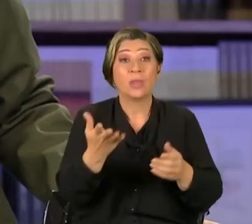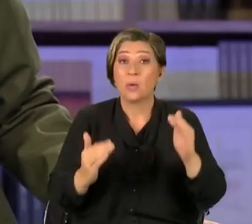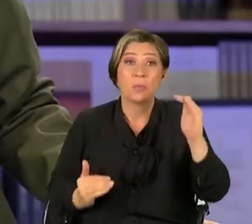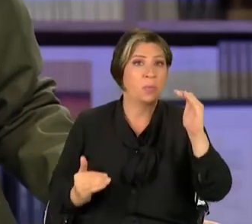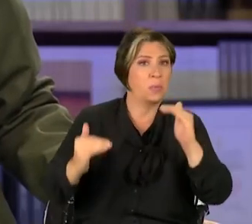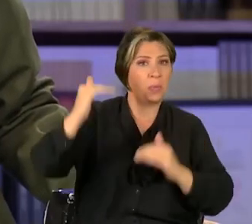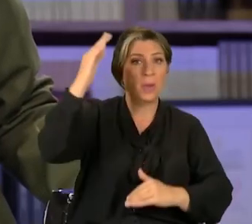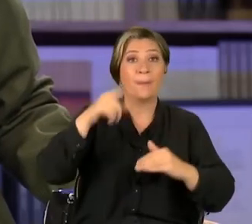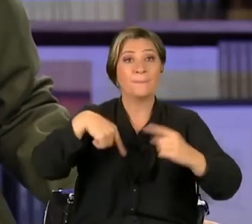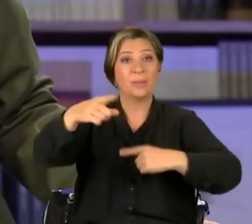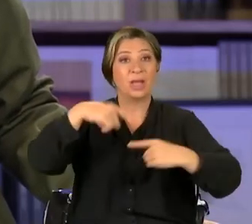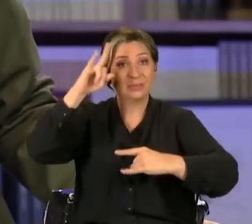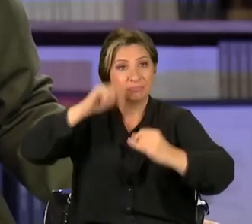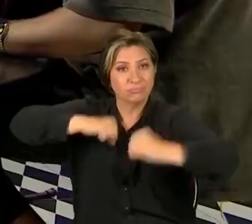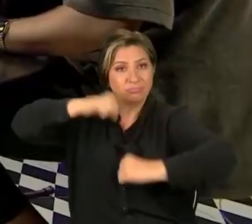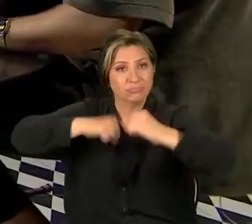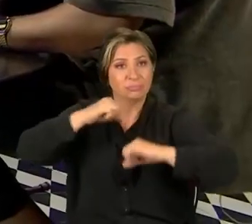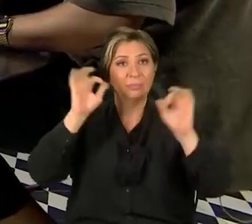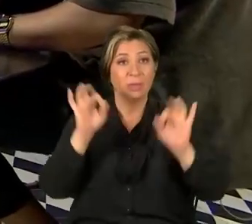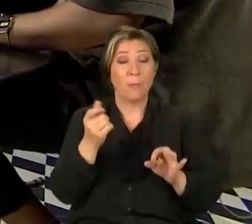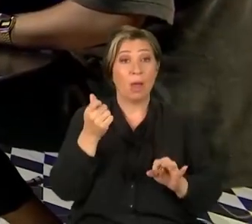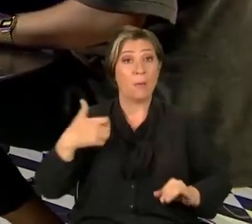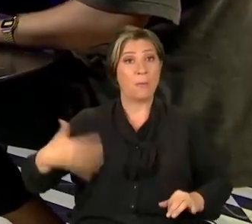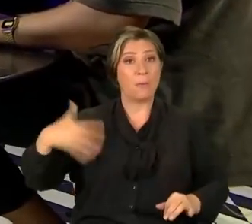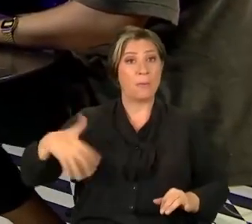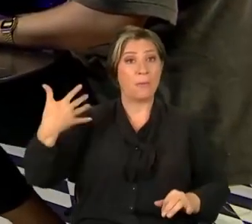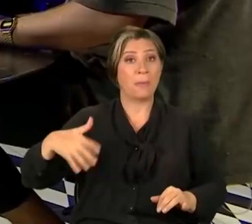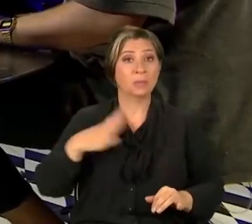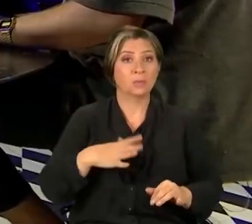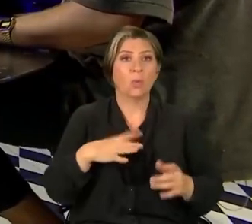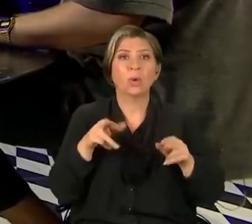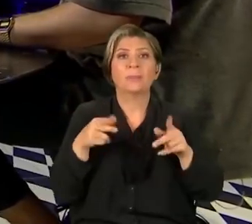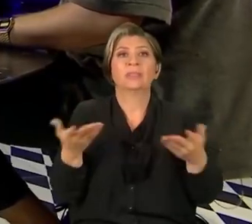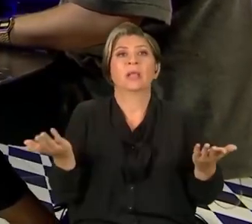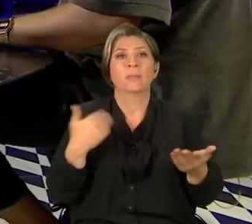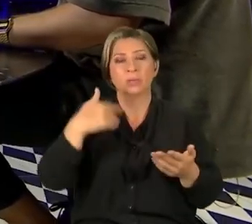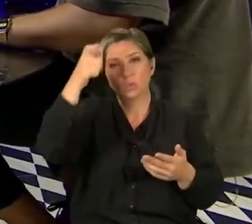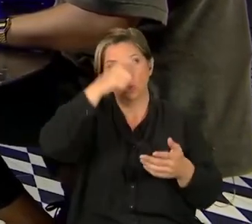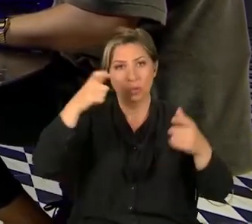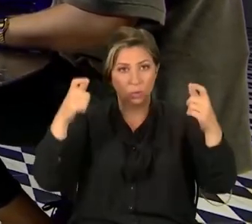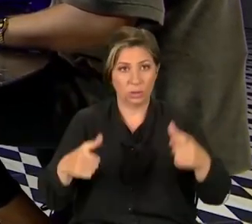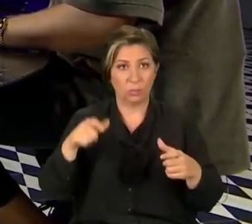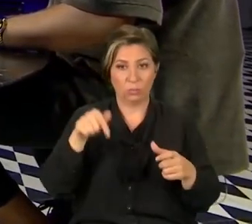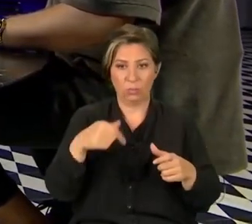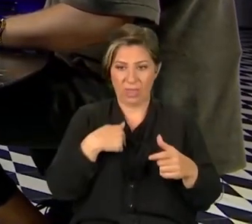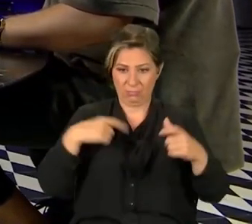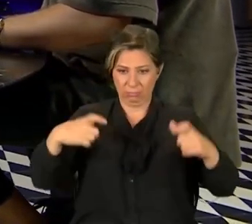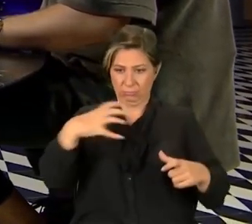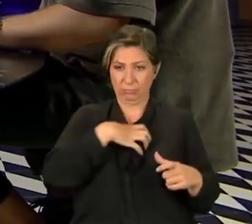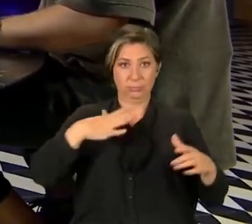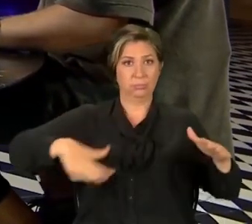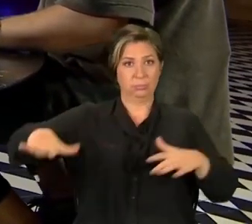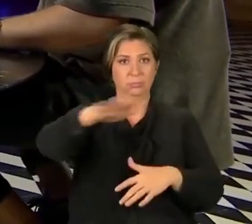öyle uçtu ki birbirleriyle kıskançlık içerisinde öyle rakamlar istiyorlar ki yani olacak gibi değil Ben Türkiye'de bu Bu benim mekanım